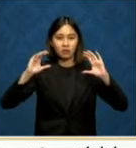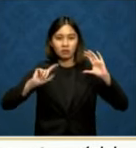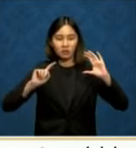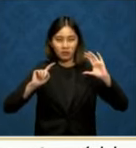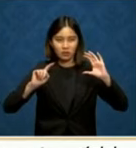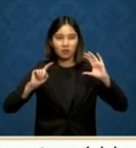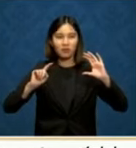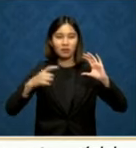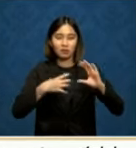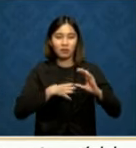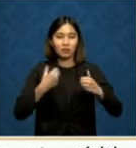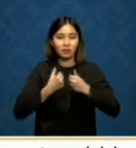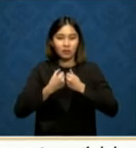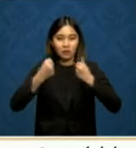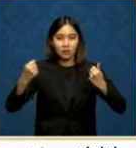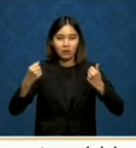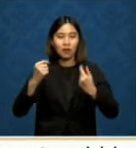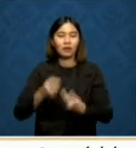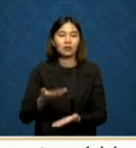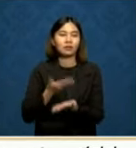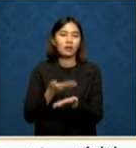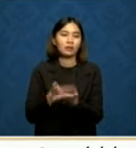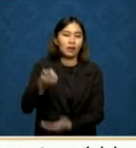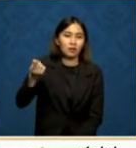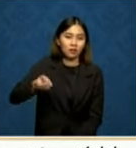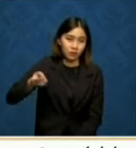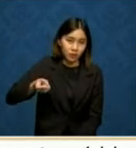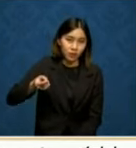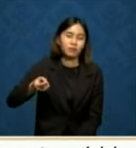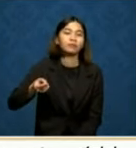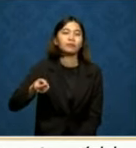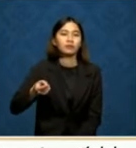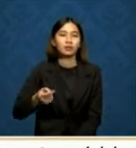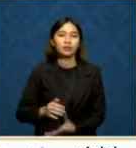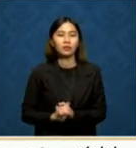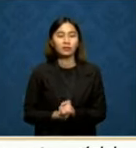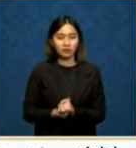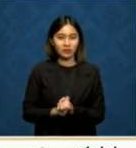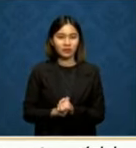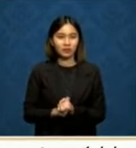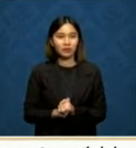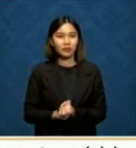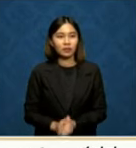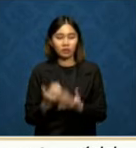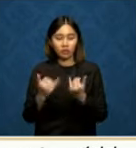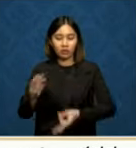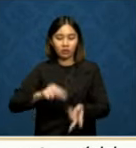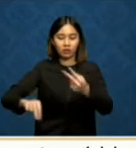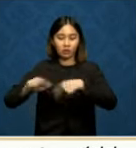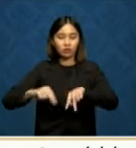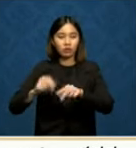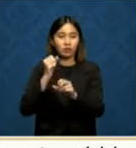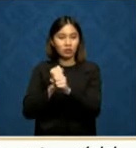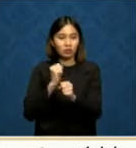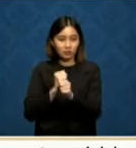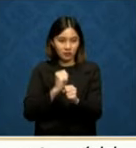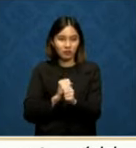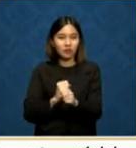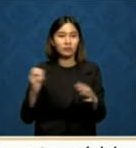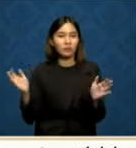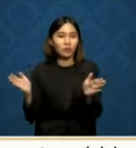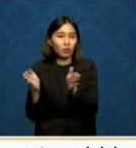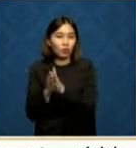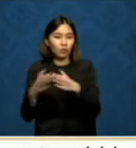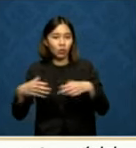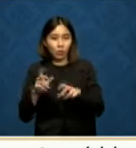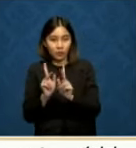การที่จะขยายโดยให้คงราคาเดินคิดวาอันนี้ก็ต้องตรวจสอบ แล้็ทำงานรวมกันกับท